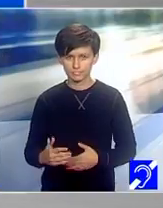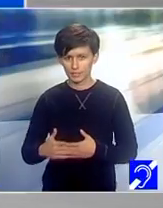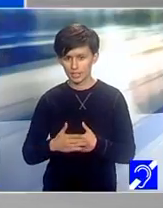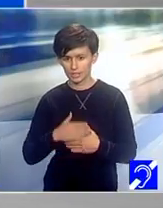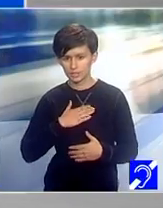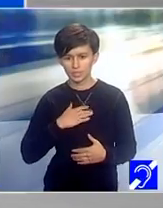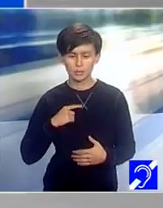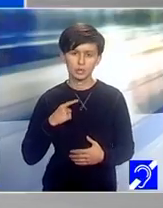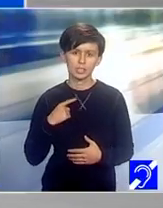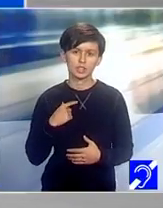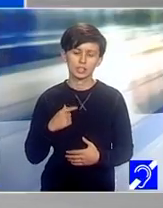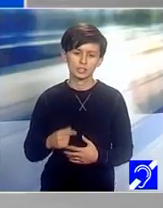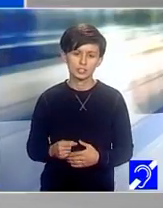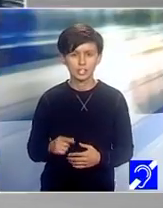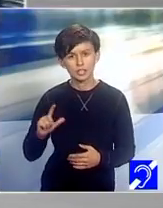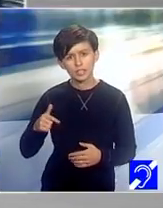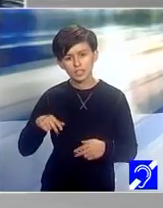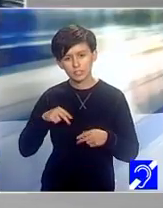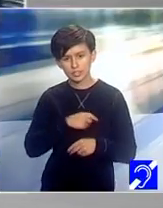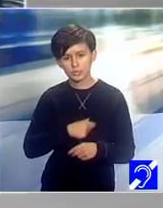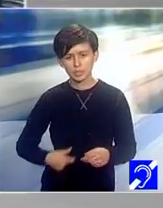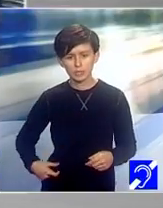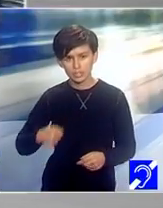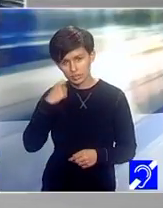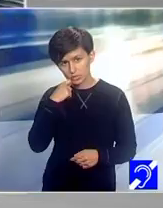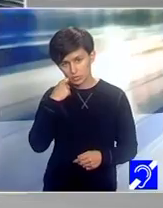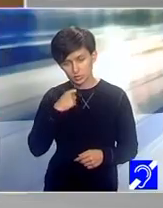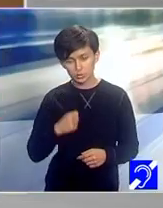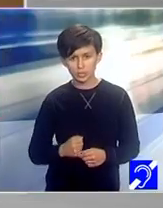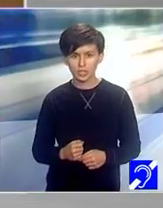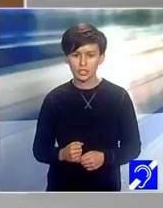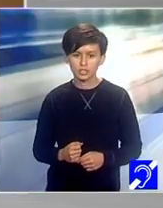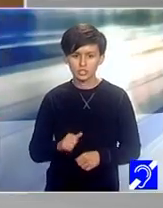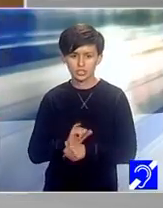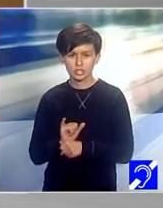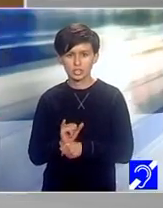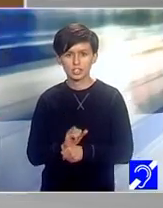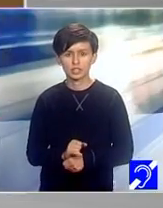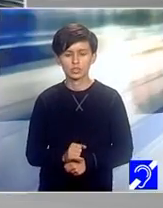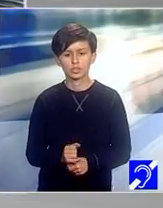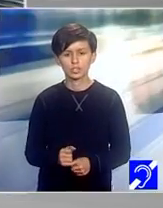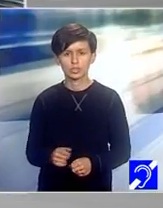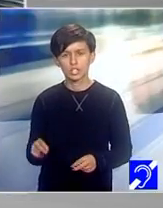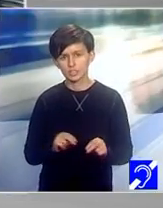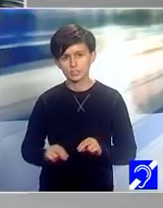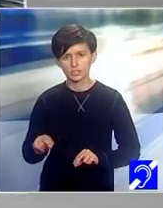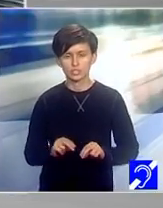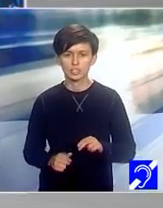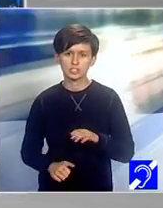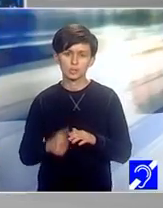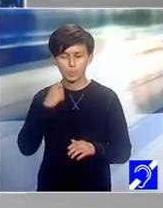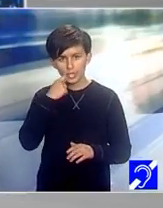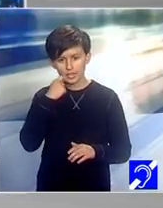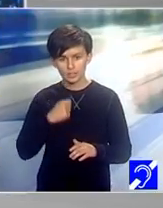Alături de noi se află acum domnul Dan Tarcea, viceprimarul municipiului Cluj-Napoca și Florin Moroșanu, directorul executiv al Asociației